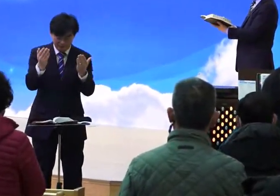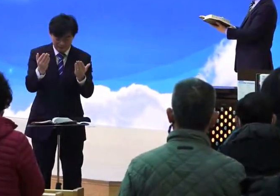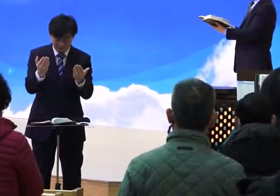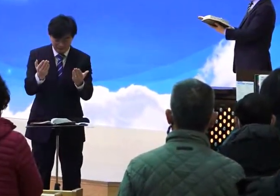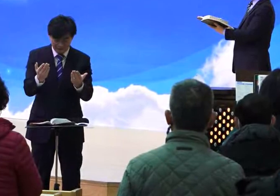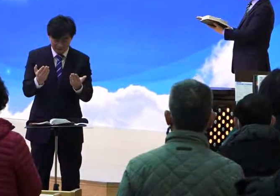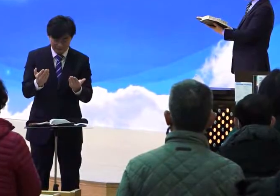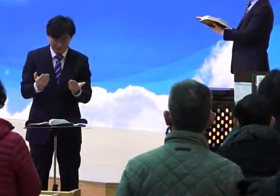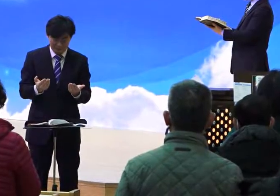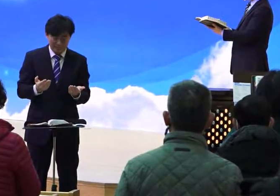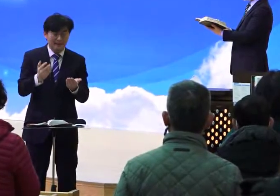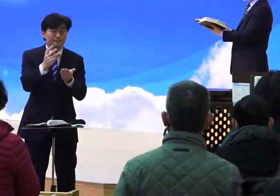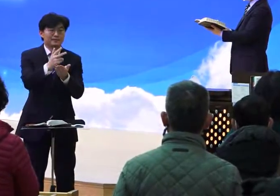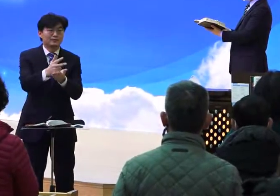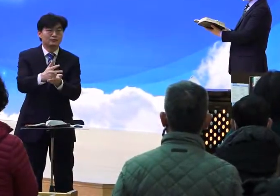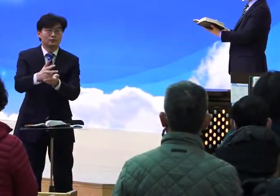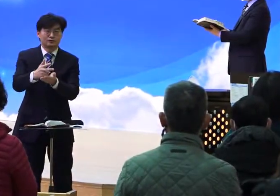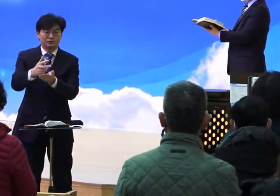지켜주시리.